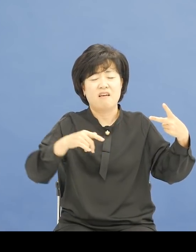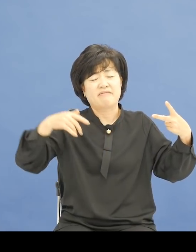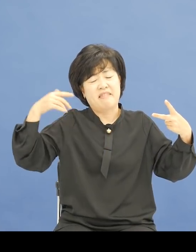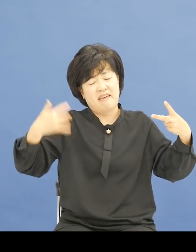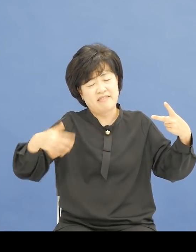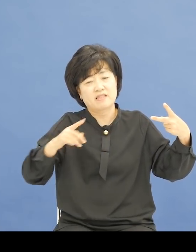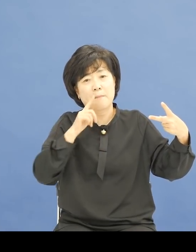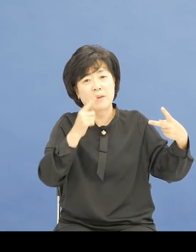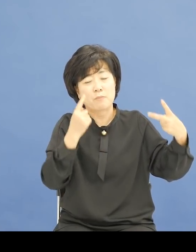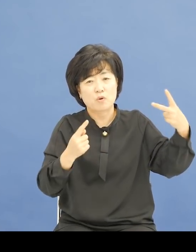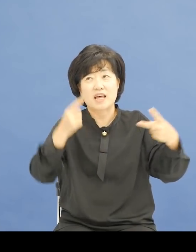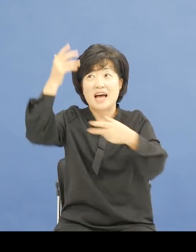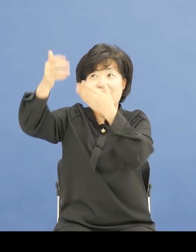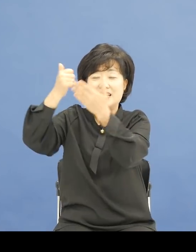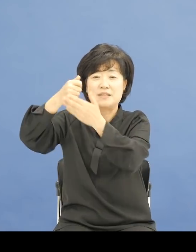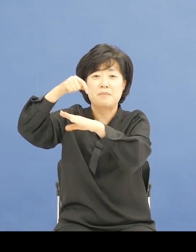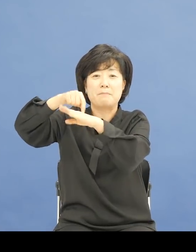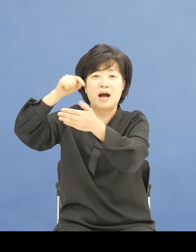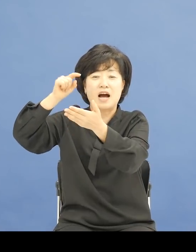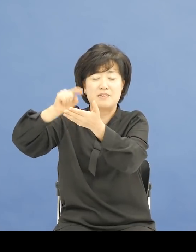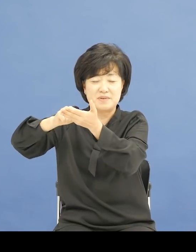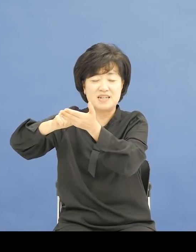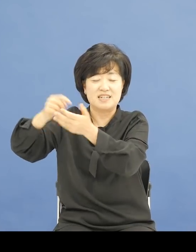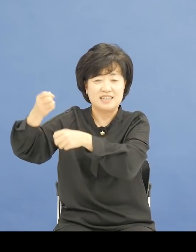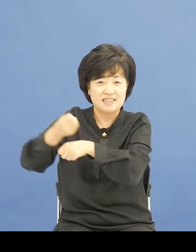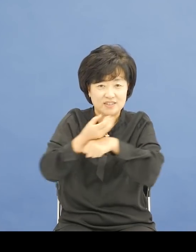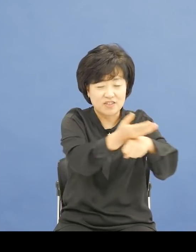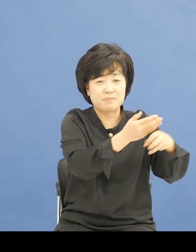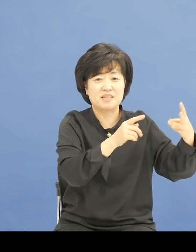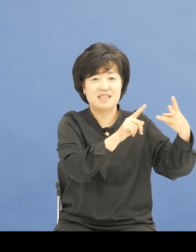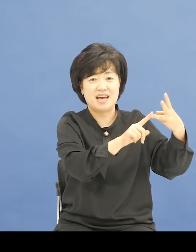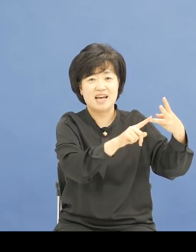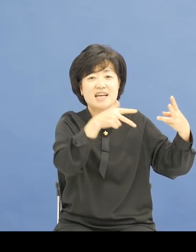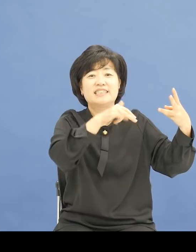대단하단 말보다 하나님의 마음을 대신해서 전하고 싶습니다.